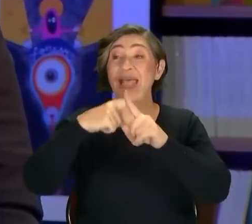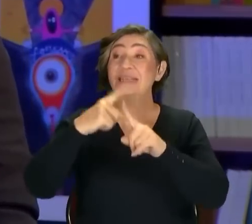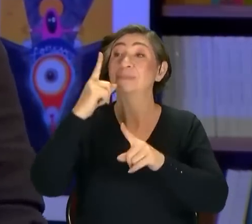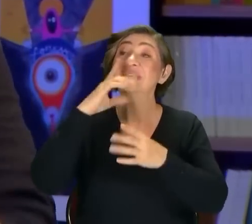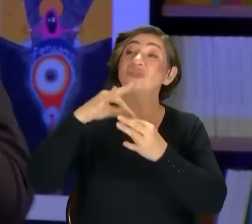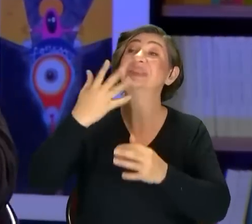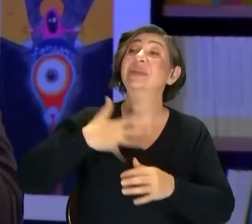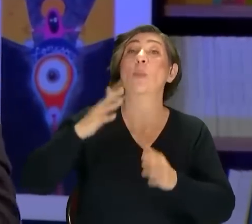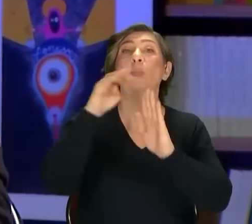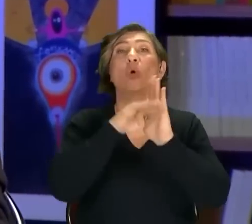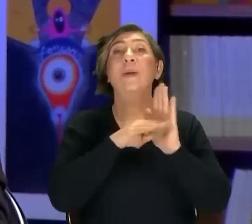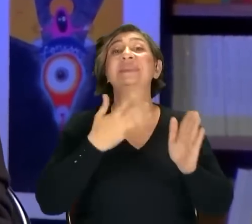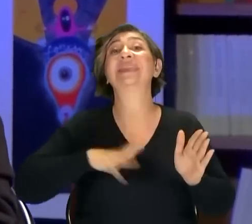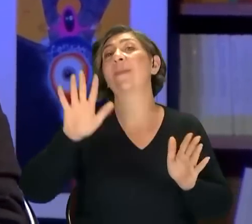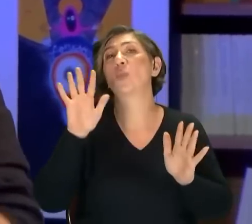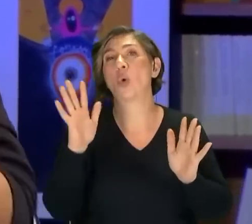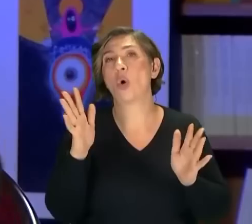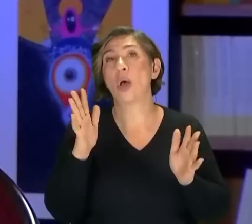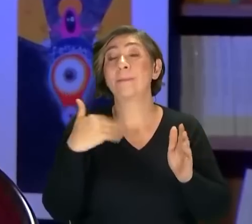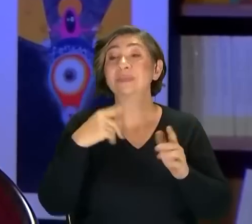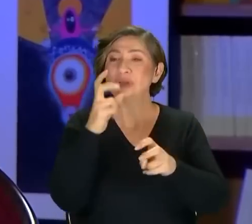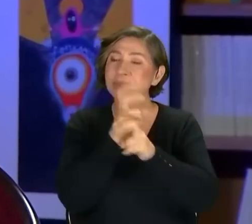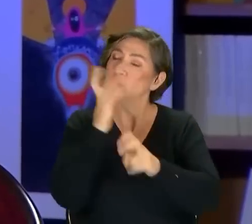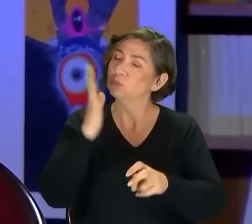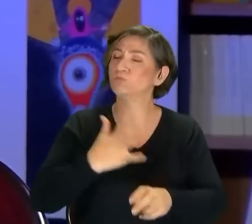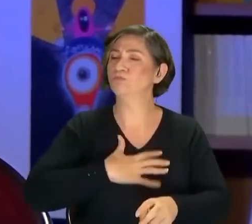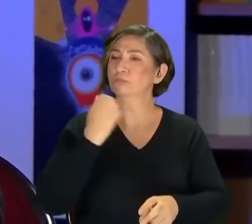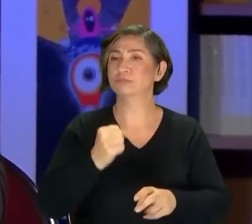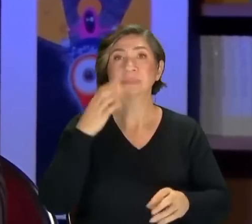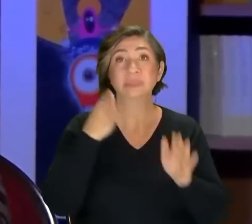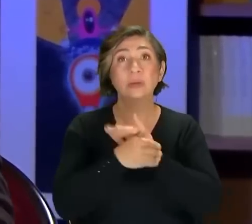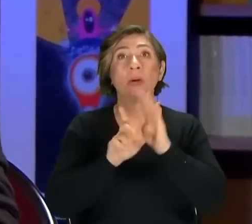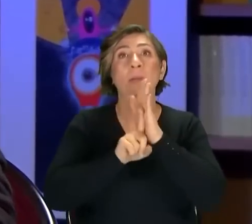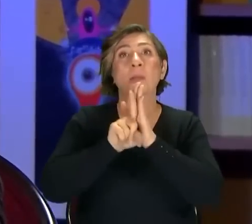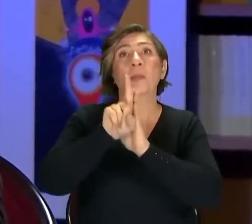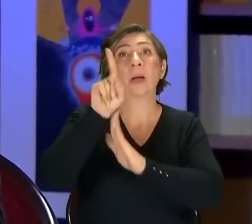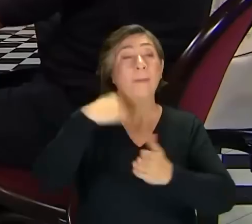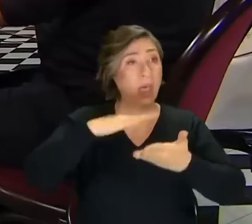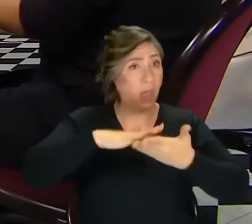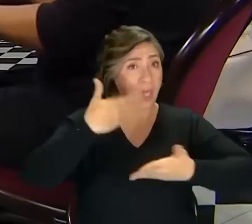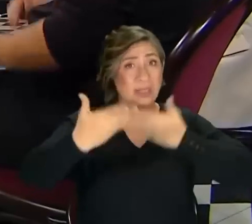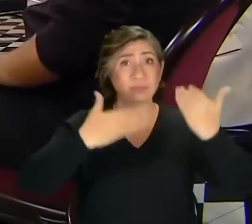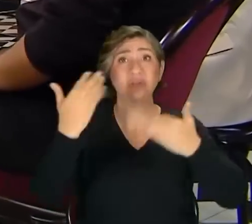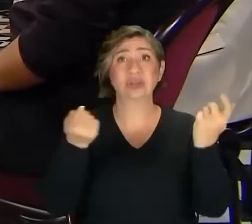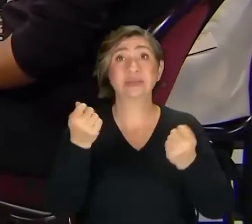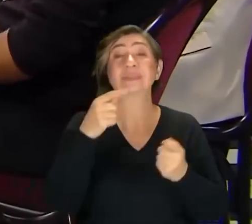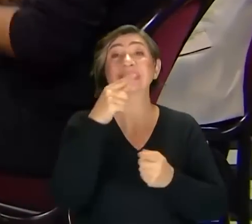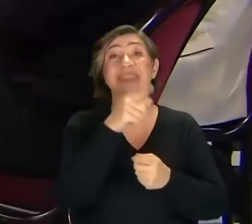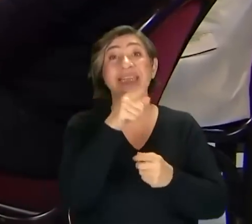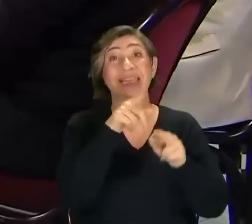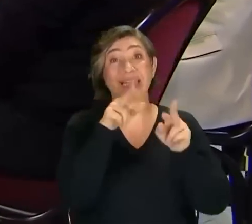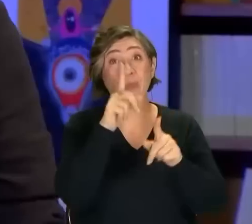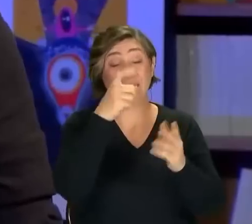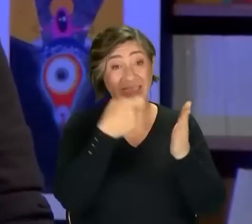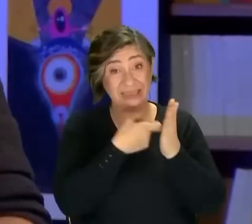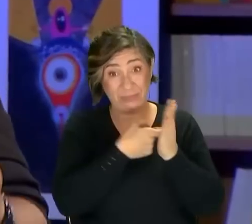kişiyi sevmedikleri zaman programı sevmeyebiliyorlar. Biz bu riskle girdiğimiz için çok hızlı yükseldik. Bunu anlatmaya çalıştım arkadaşlarımıza. Senin tabii ki, senin gibi